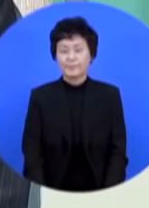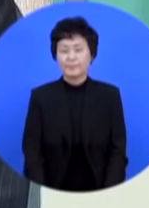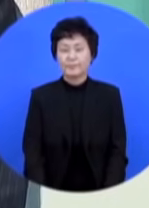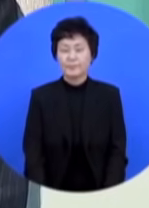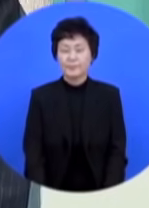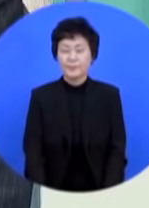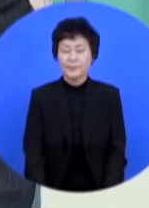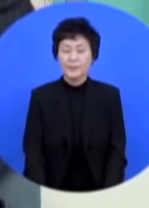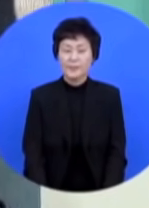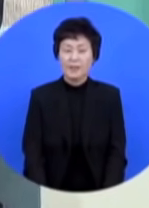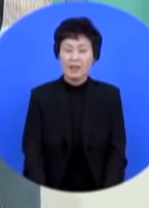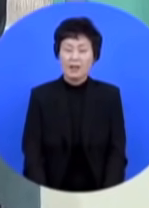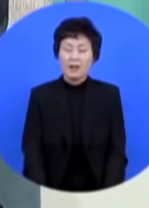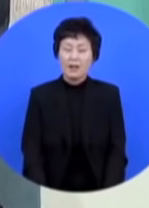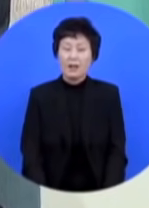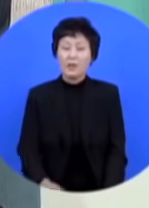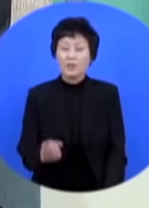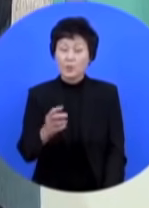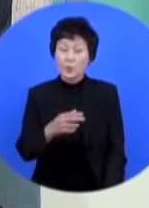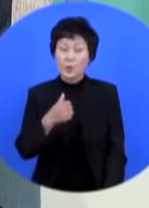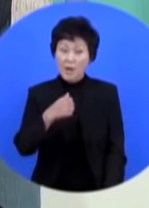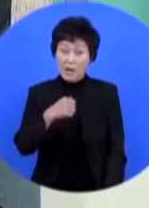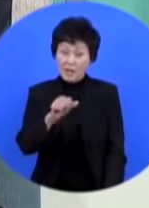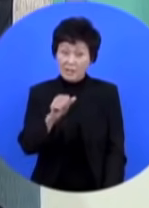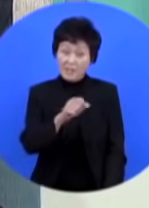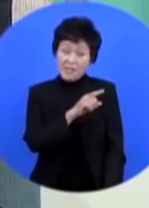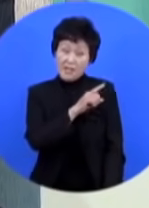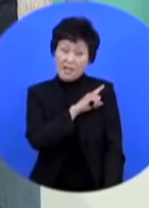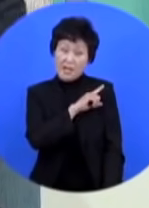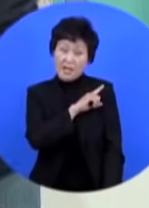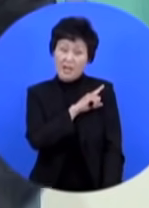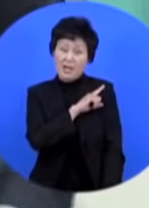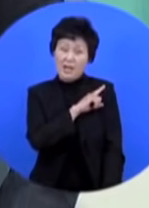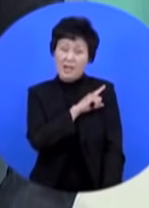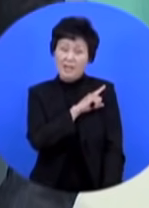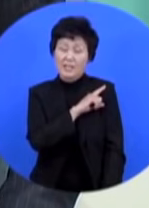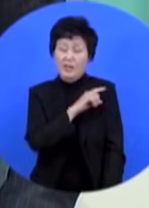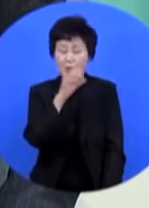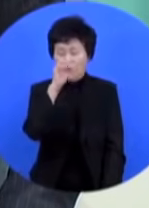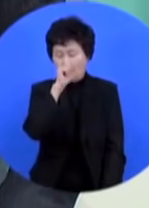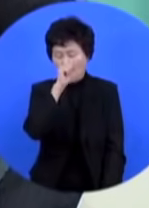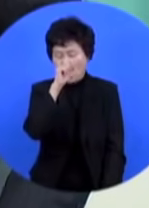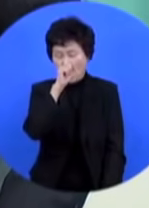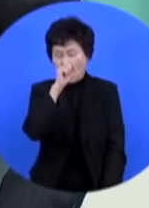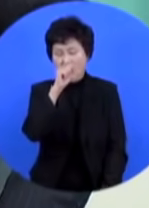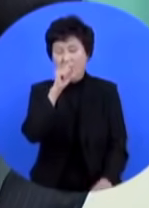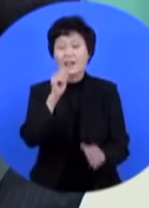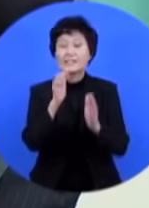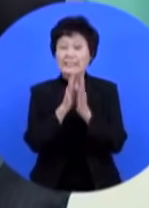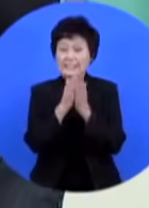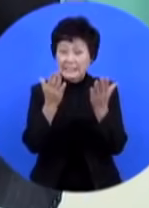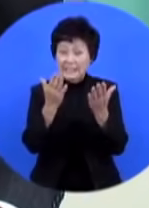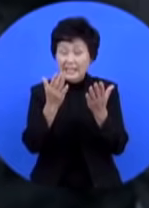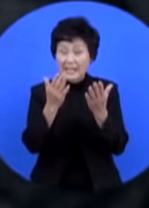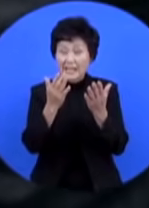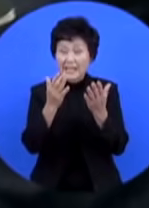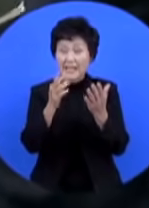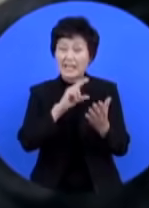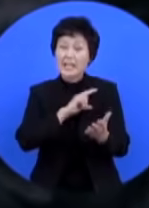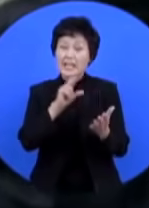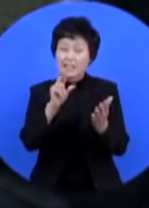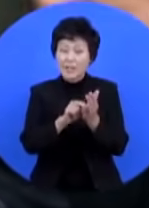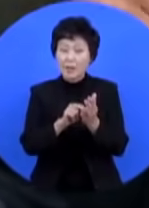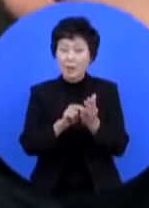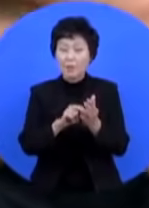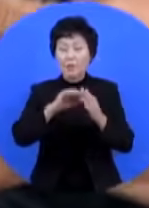하고 그리고 우리 요한군이 가장 아까 얘기했던 그 책이죠. 그 책. 전능자의 그늘. 예. 아까